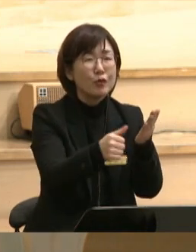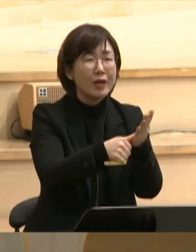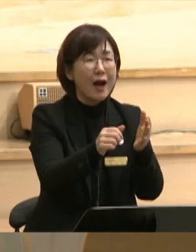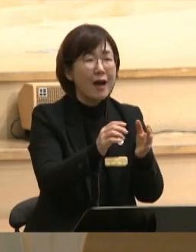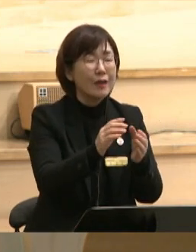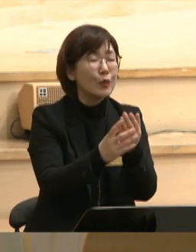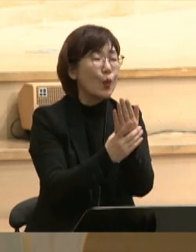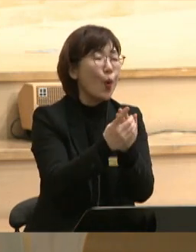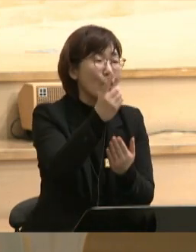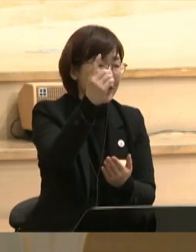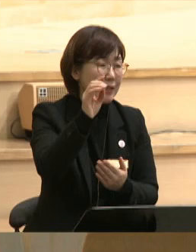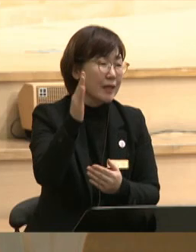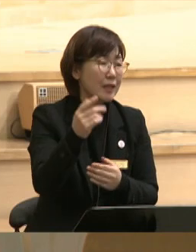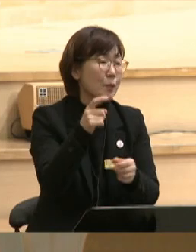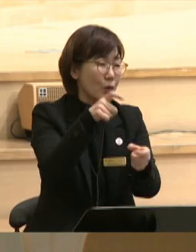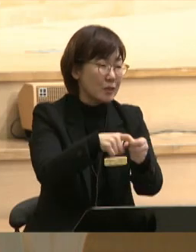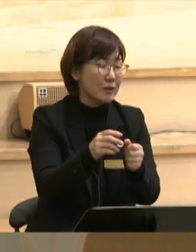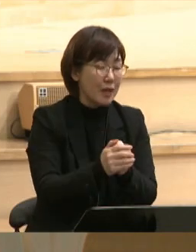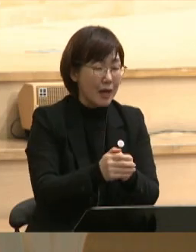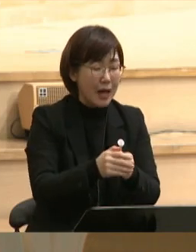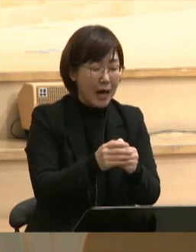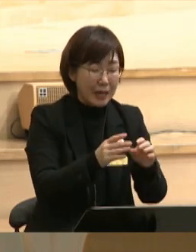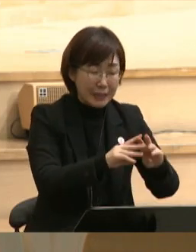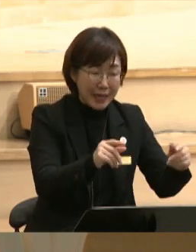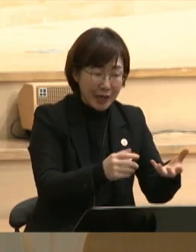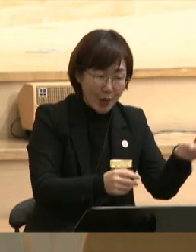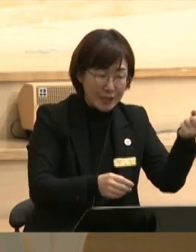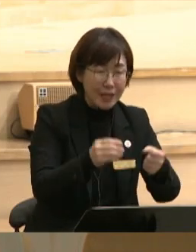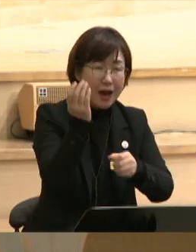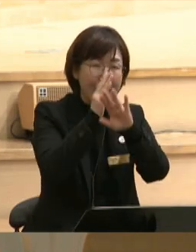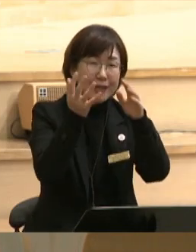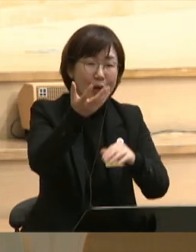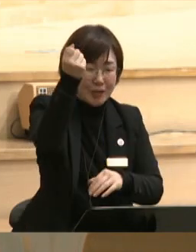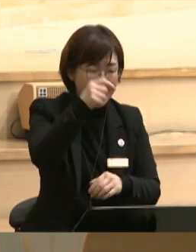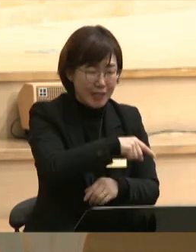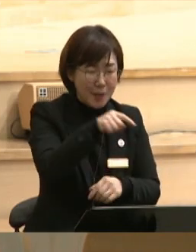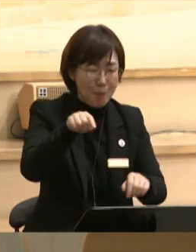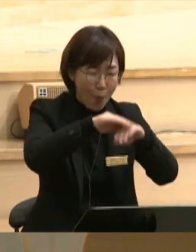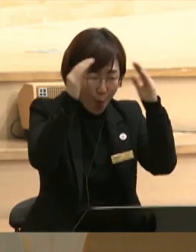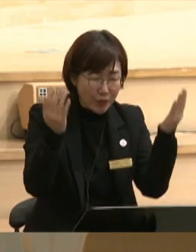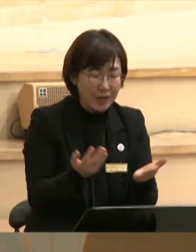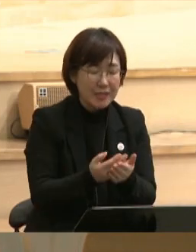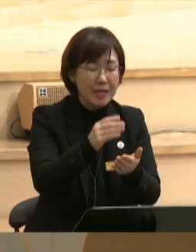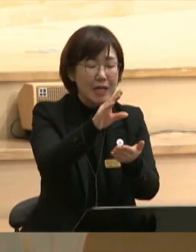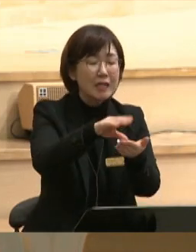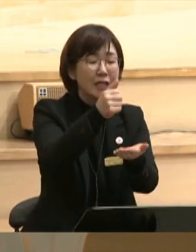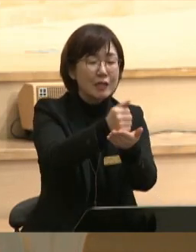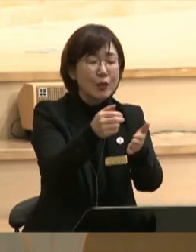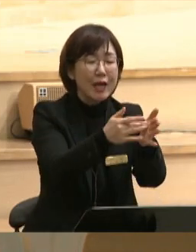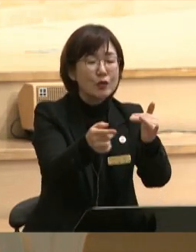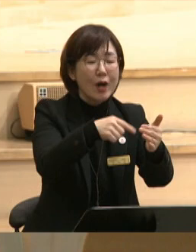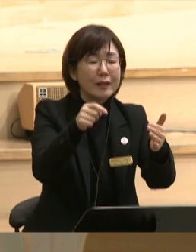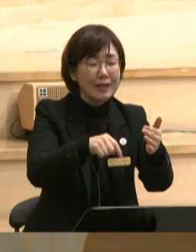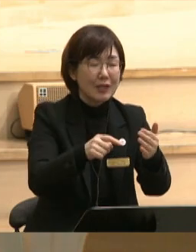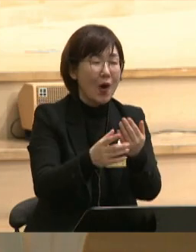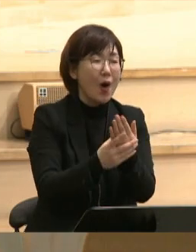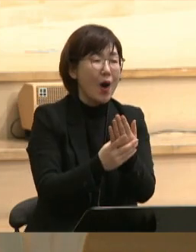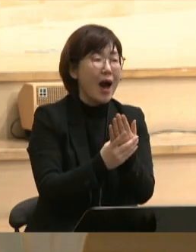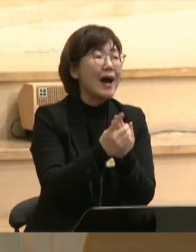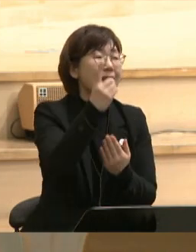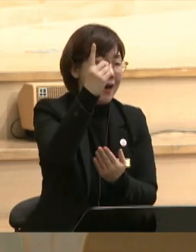것입니다 땅에 있는 것이나 하늘에 있는 그 모든 만물이 그리스도 안에서 하나님과 연합을 이루는